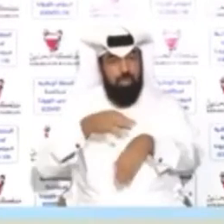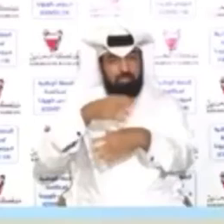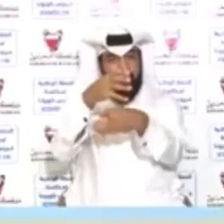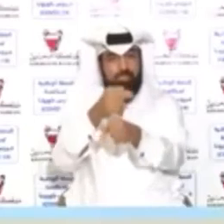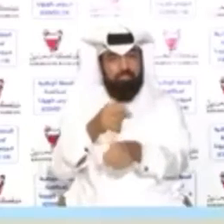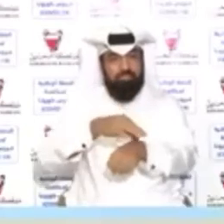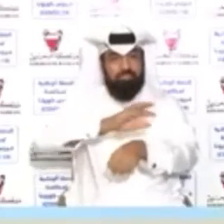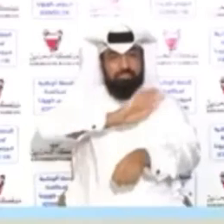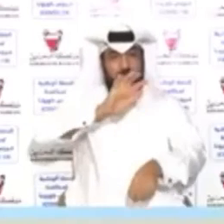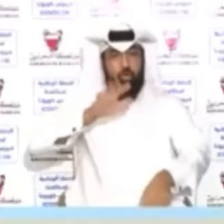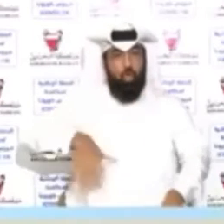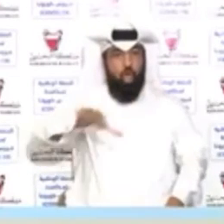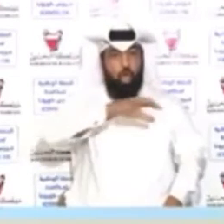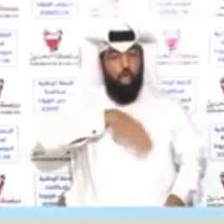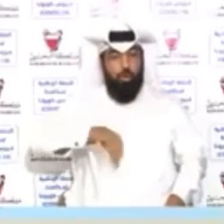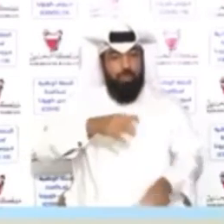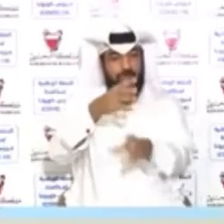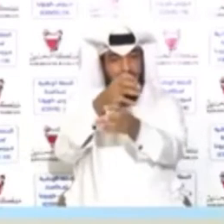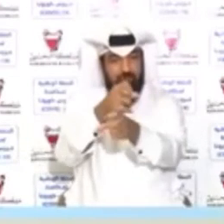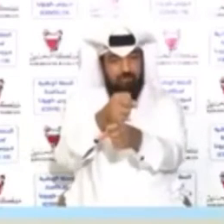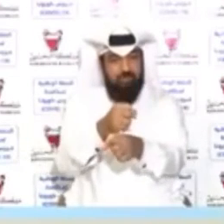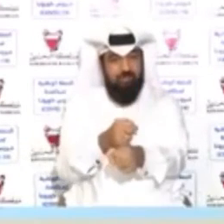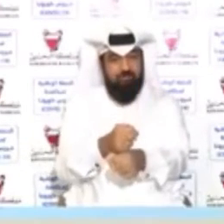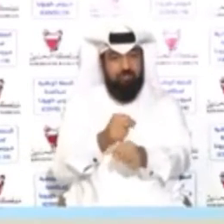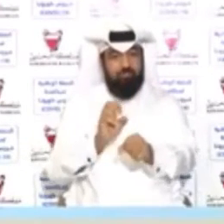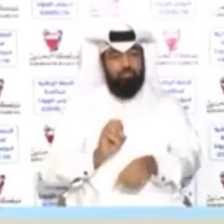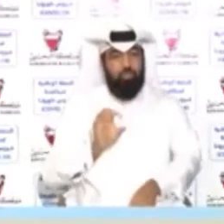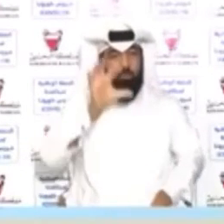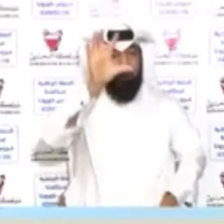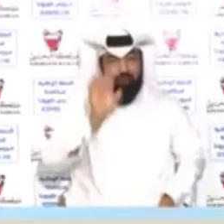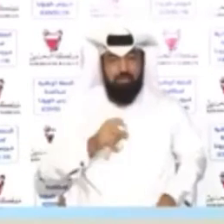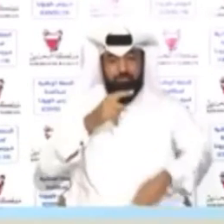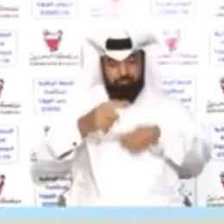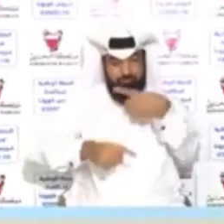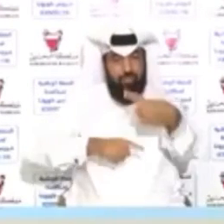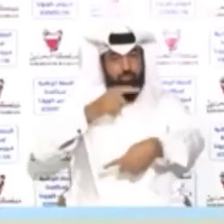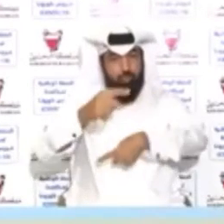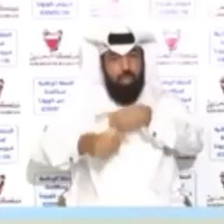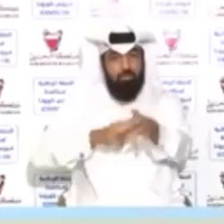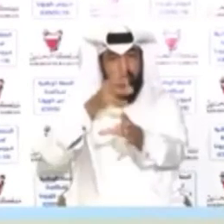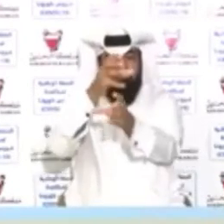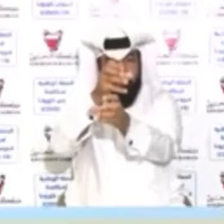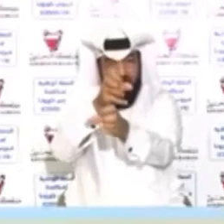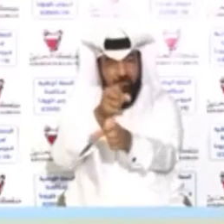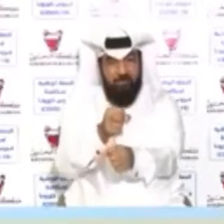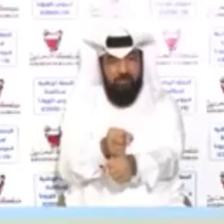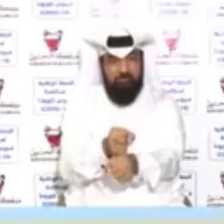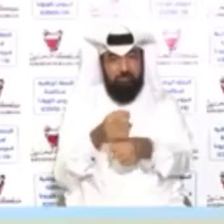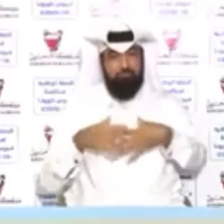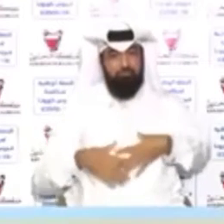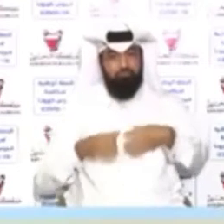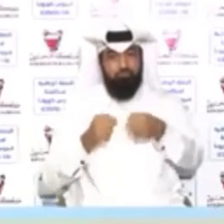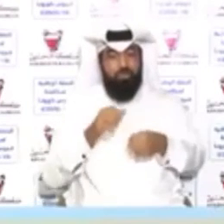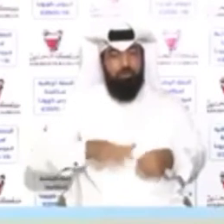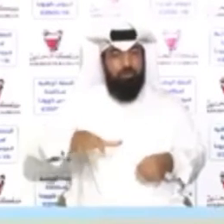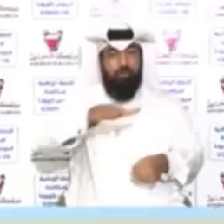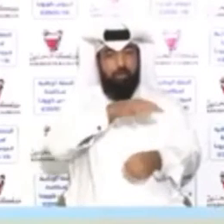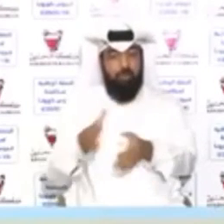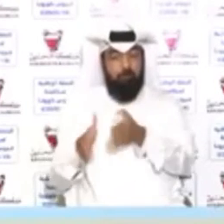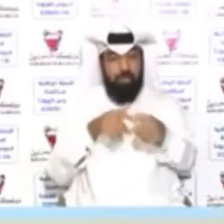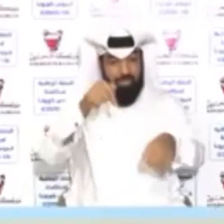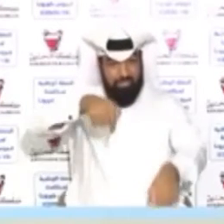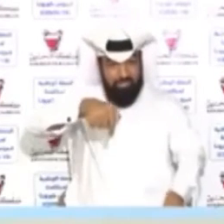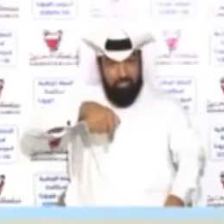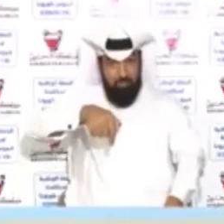المجتمع، وتواصل عملها ليلا ونهارا من أجل صحة وسلامة الجميع. من خلال هذا